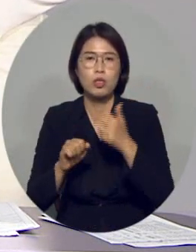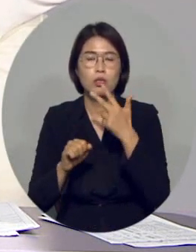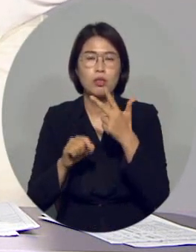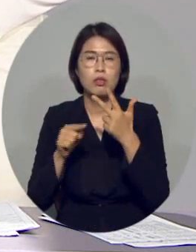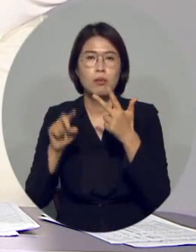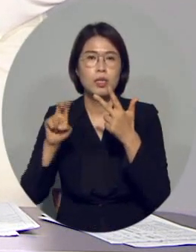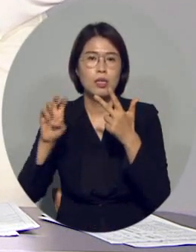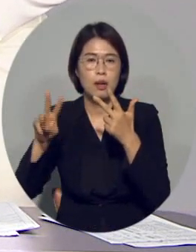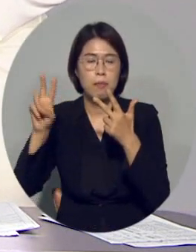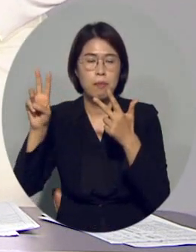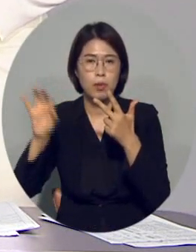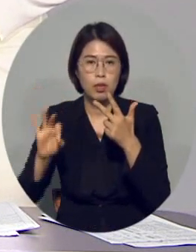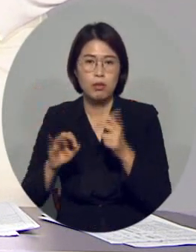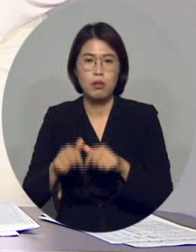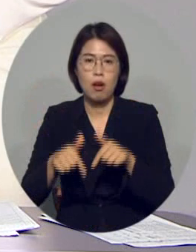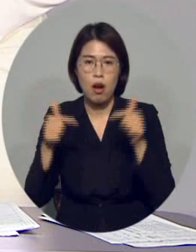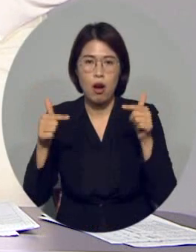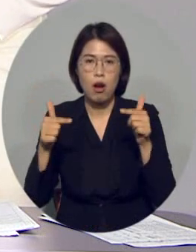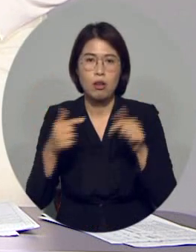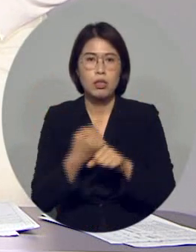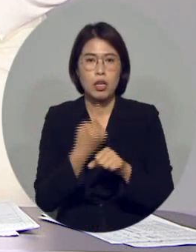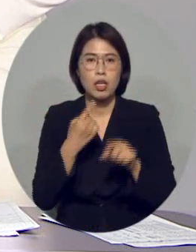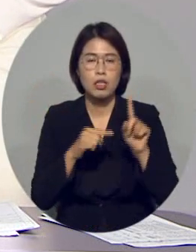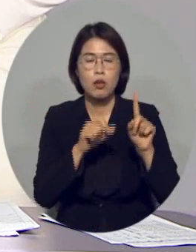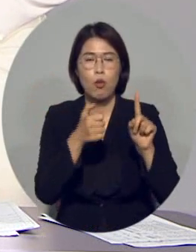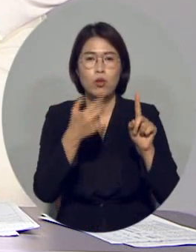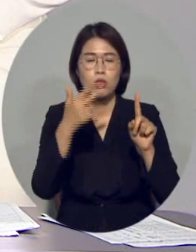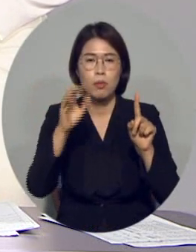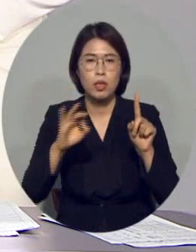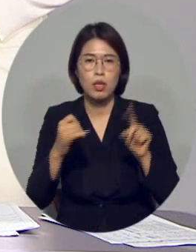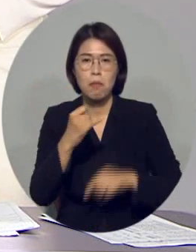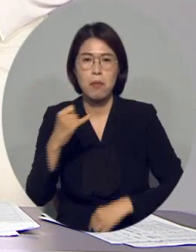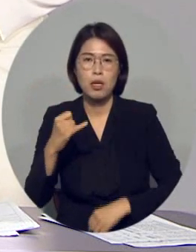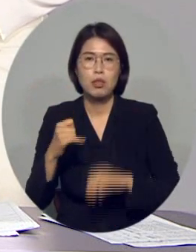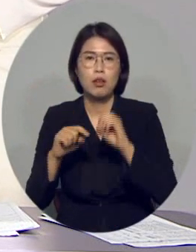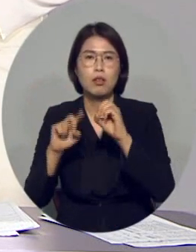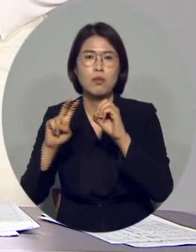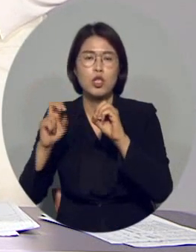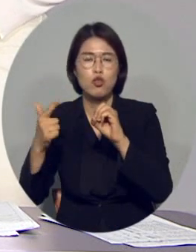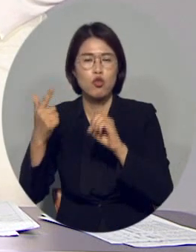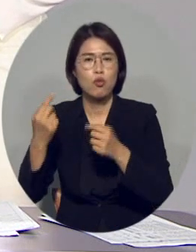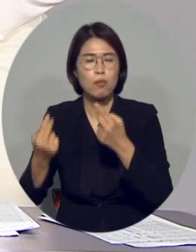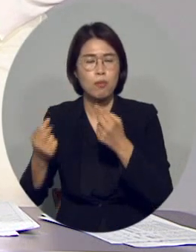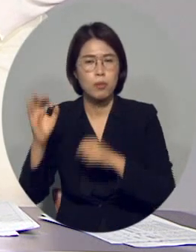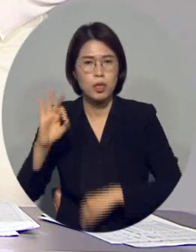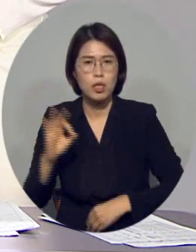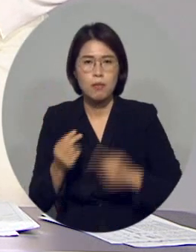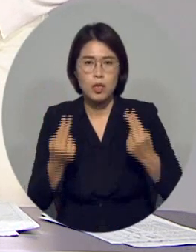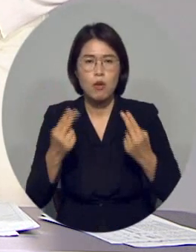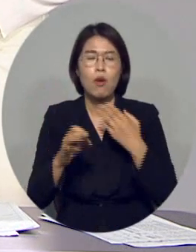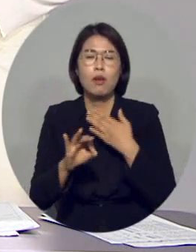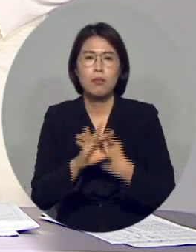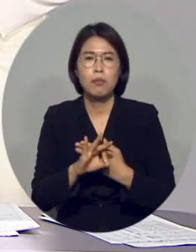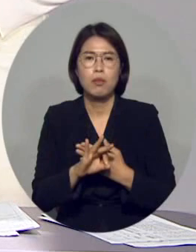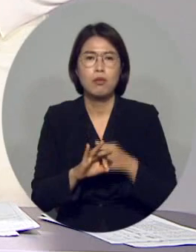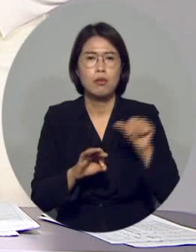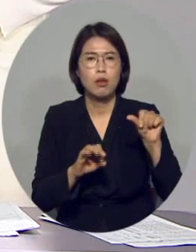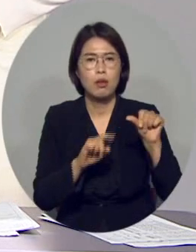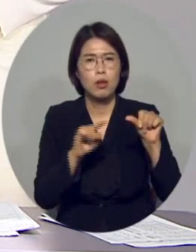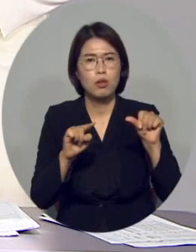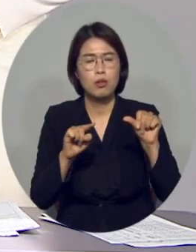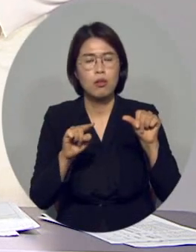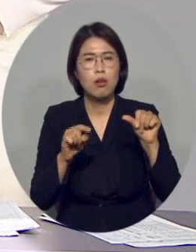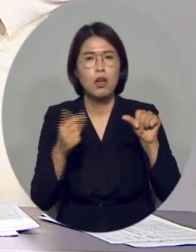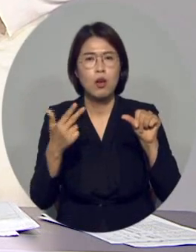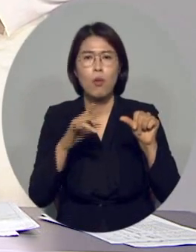7.23% 올랐습니다. 지난해 1.57% 마이너스 0.26%와 비교하면 5배에서 7배 넘게 오른